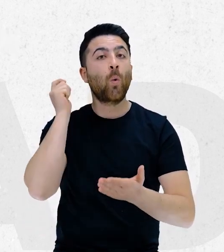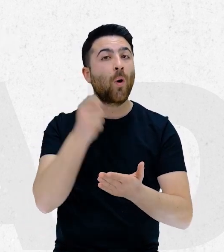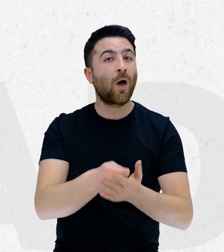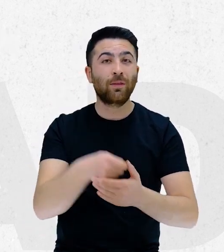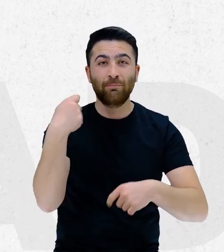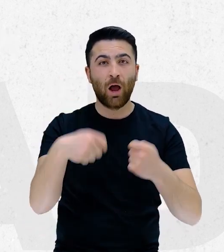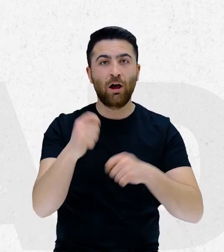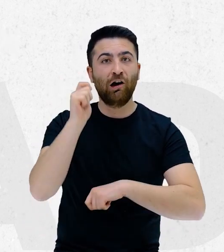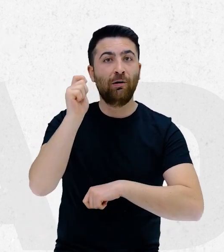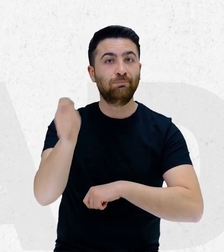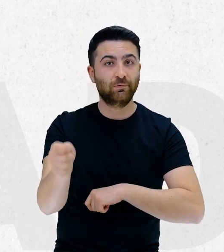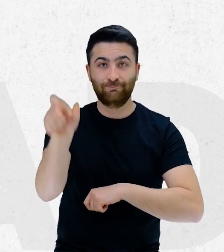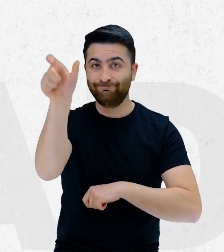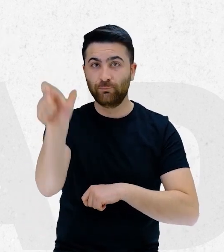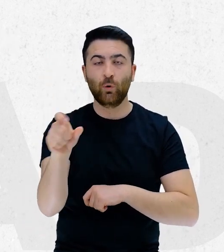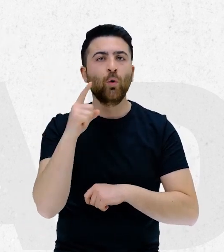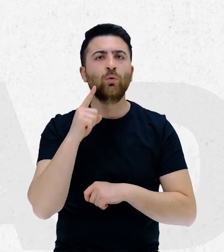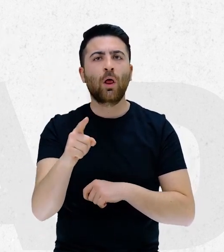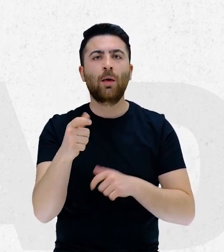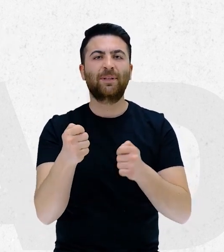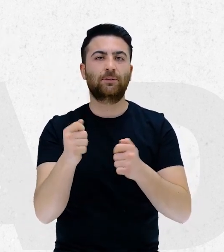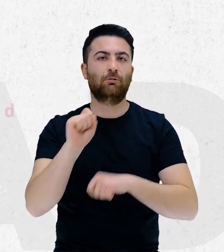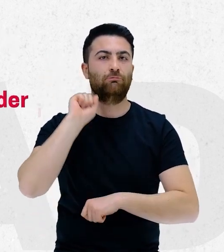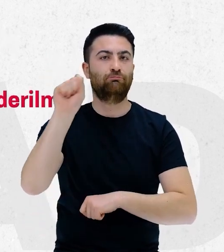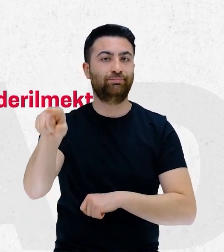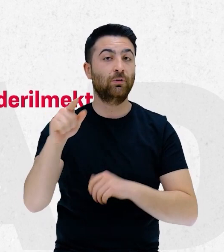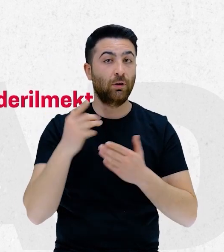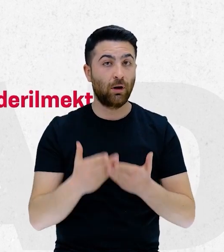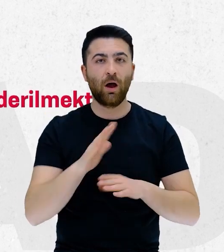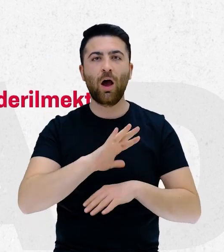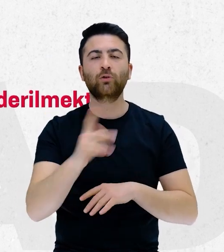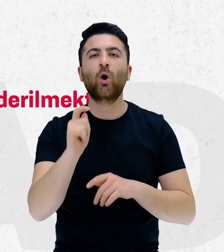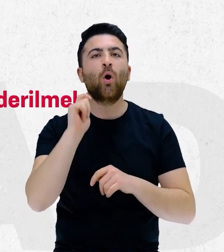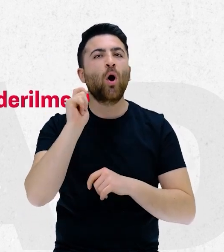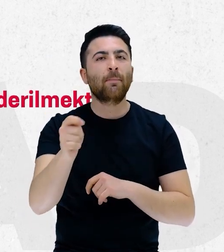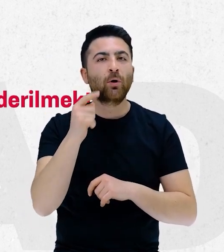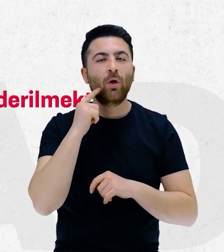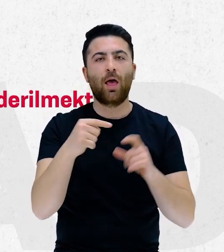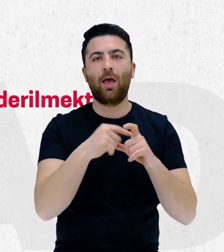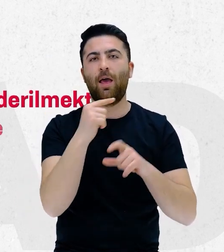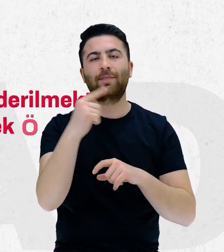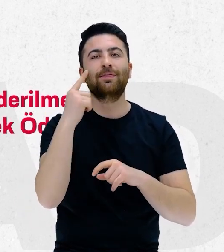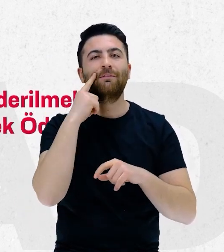Ödemesi bankaya yatırılan vatandaşlarımıza SMS gönderilmekte, ayrıca ödeme durumu